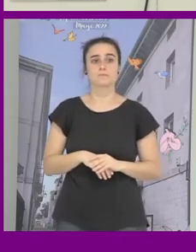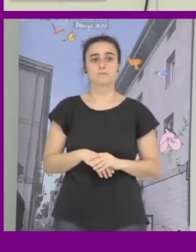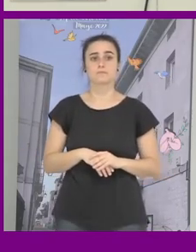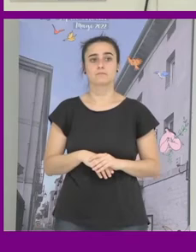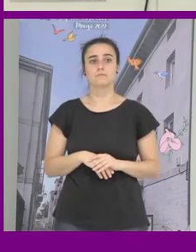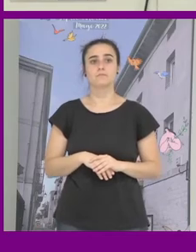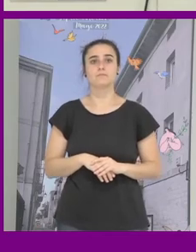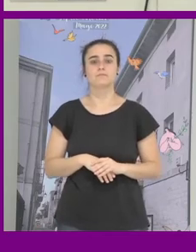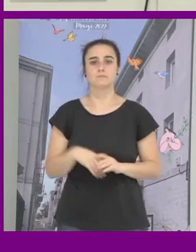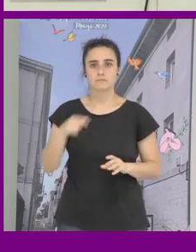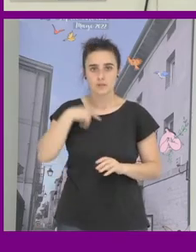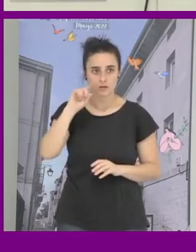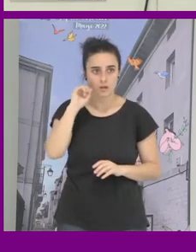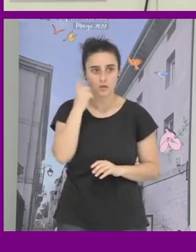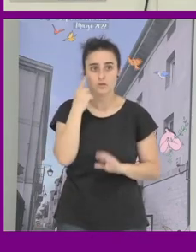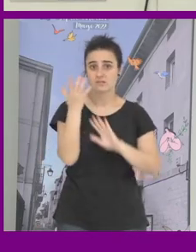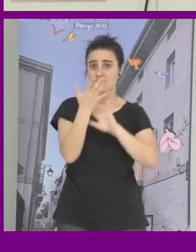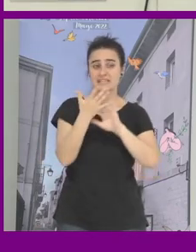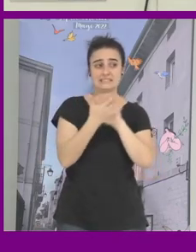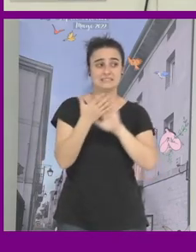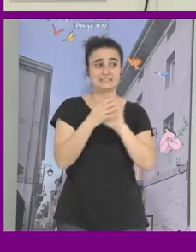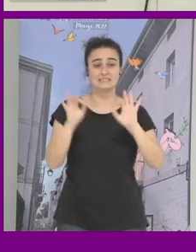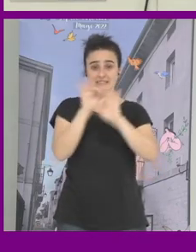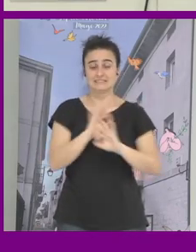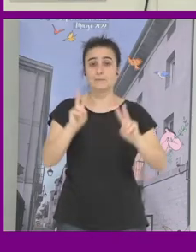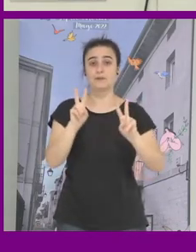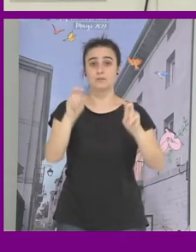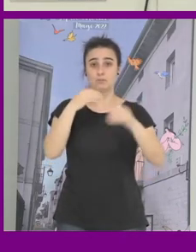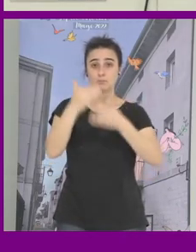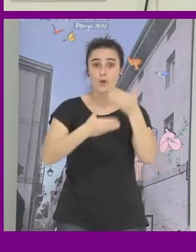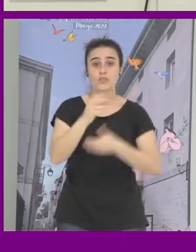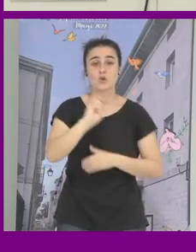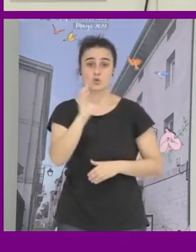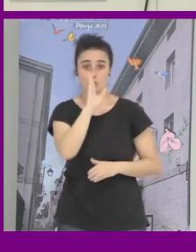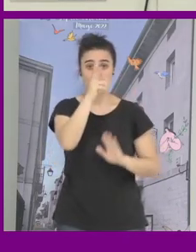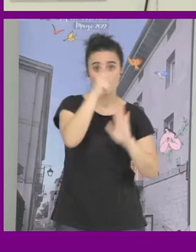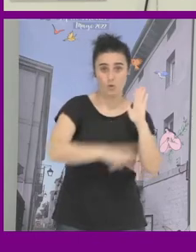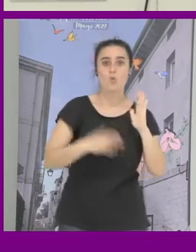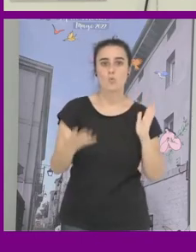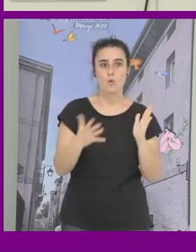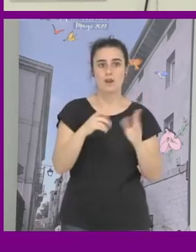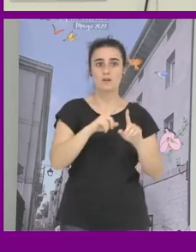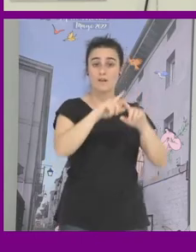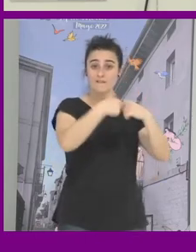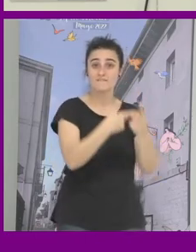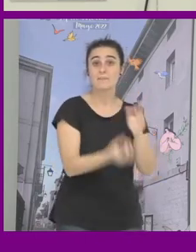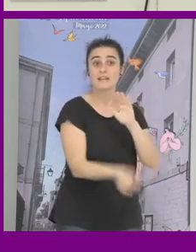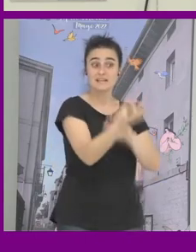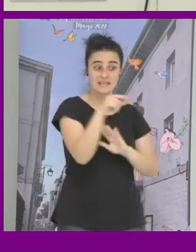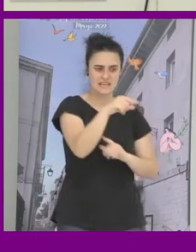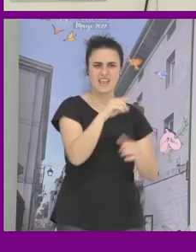Bueno, kontrolatu nahi ez dudala aipatu, baina heteronormalizazioaren beste prozesu bat askotan jatorrizko familiarekin harreman oso txarra izan